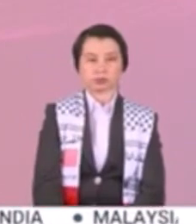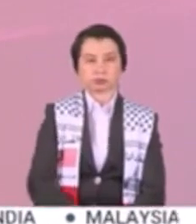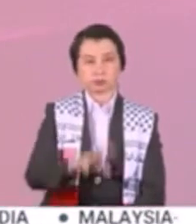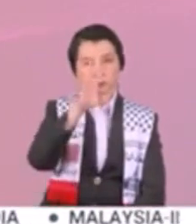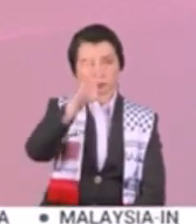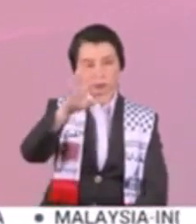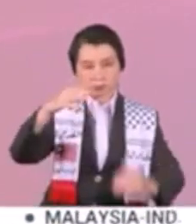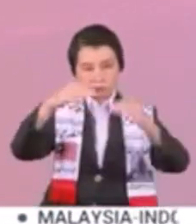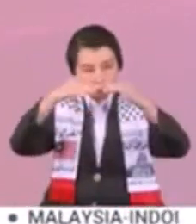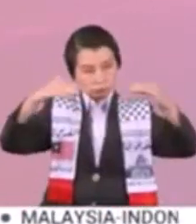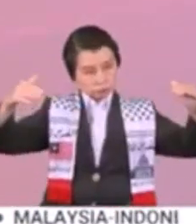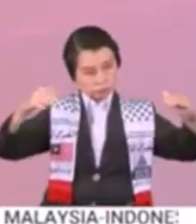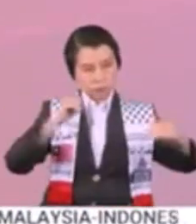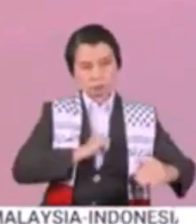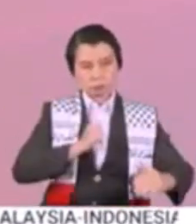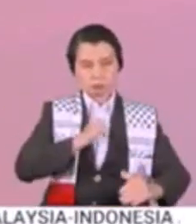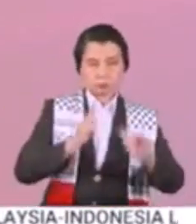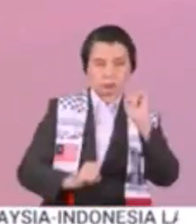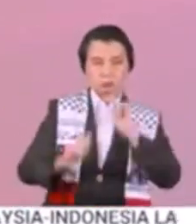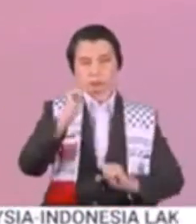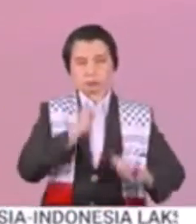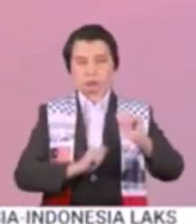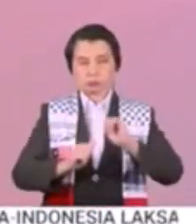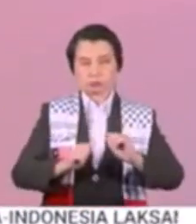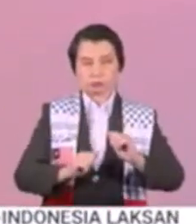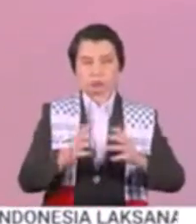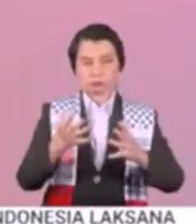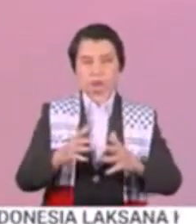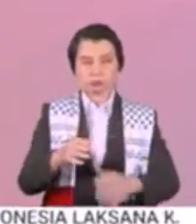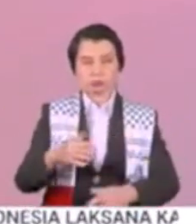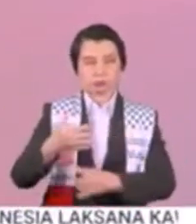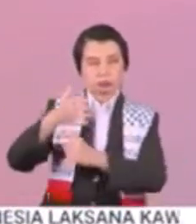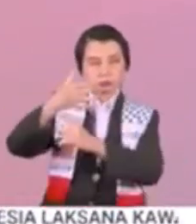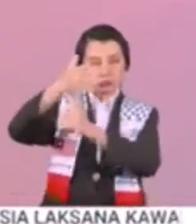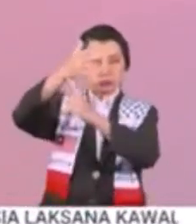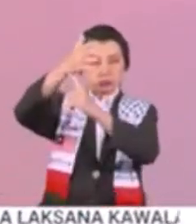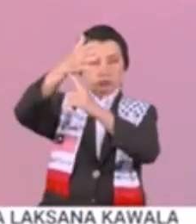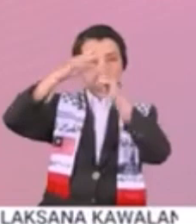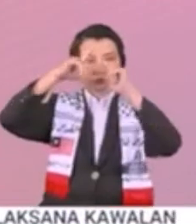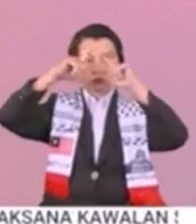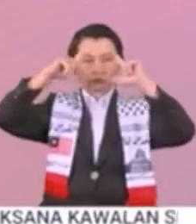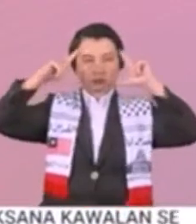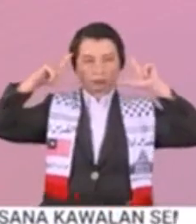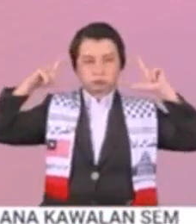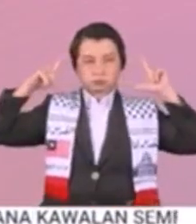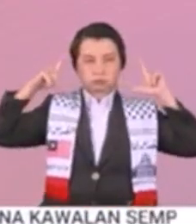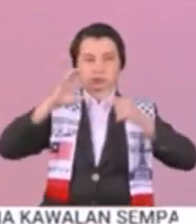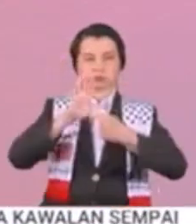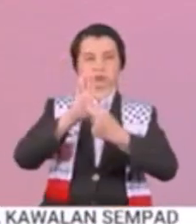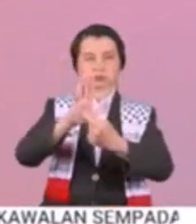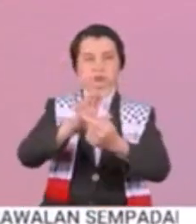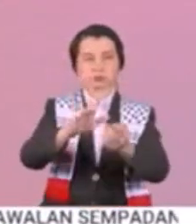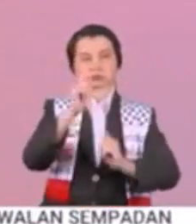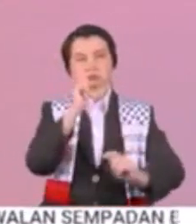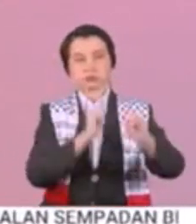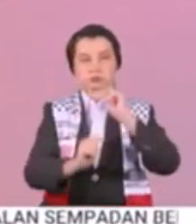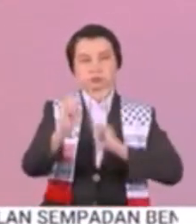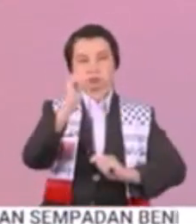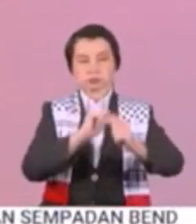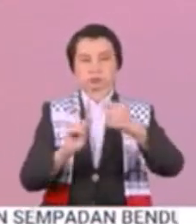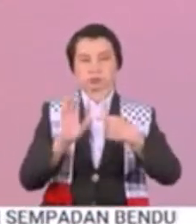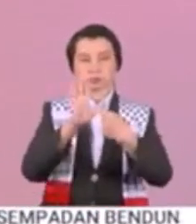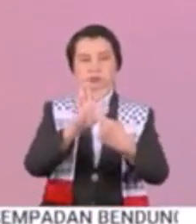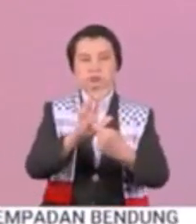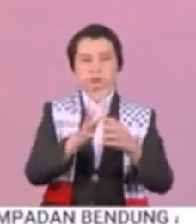Cipta penanda aras tersendiri, pementasan teater perdana Megat Panji Alam kembali mengangkat martabat seni persembahan teater. Teater